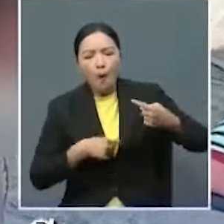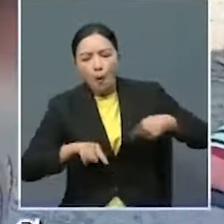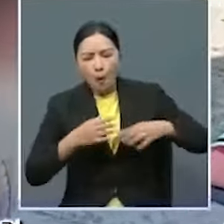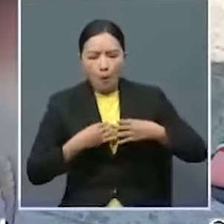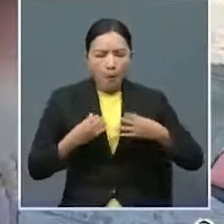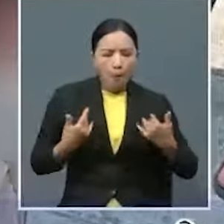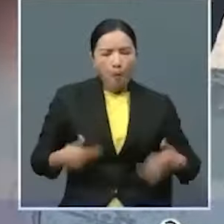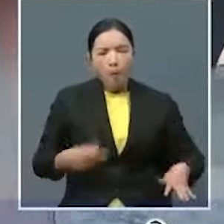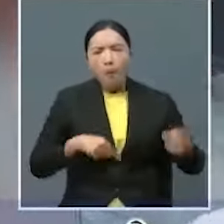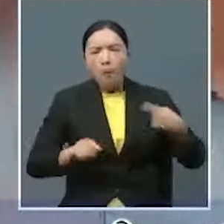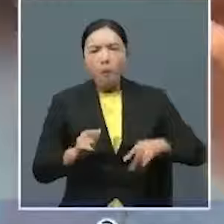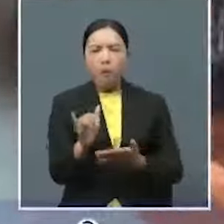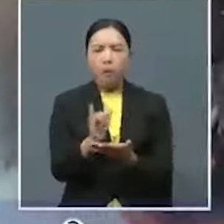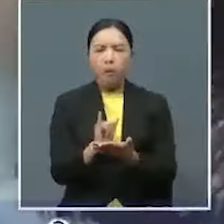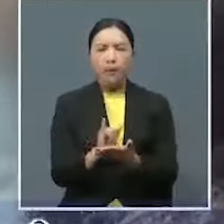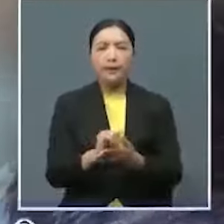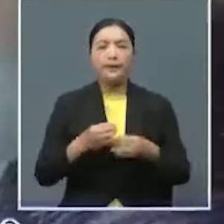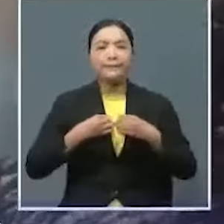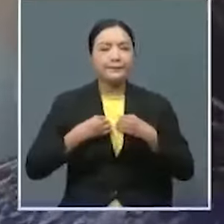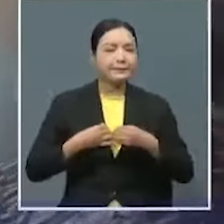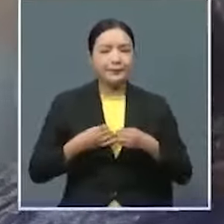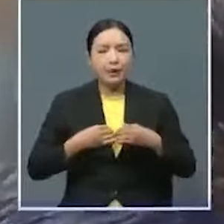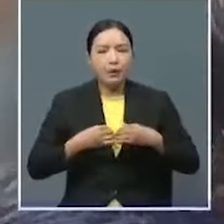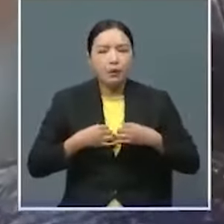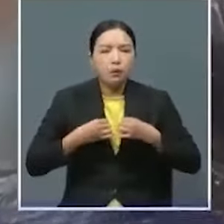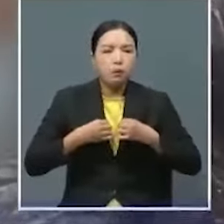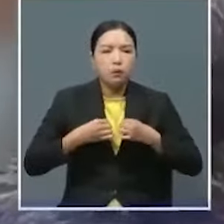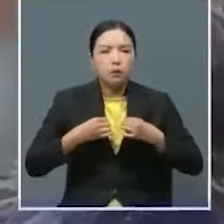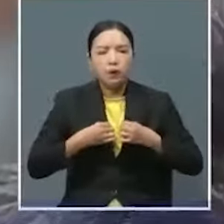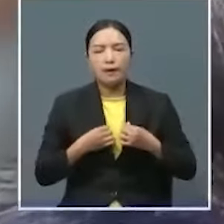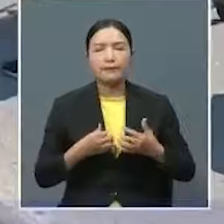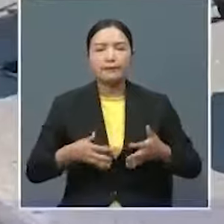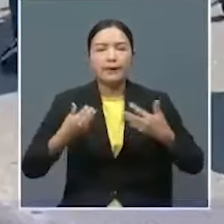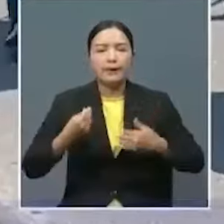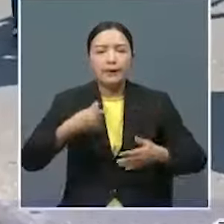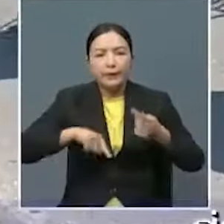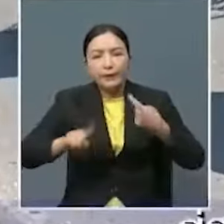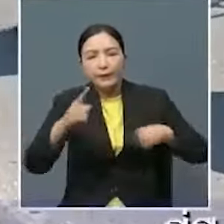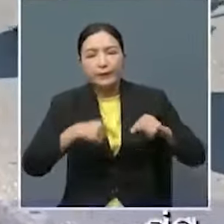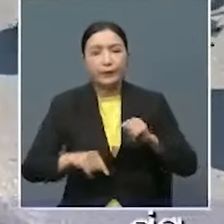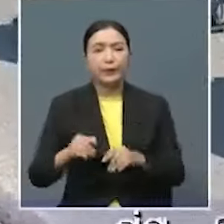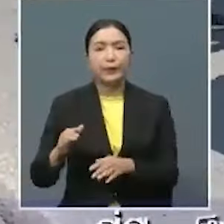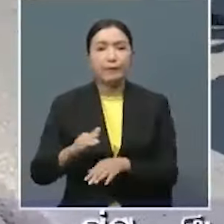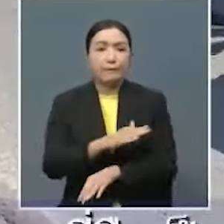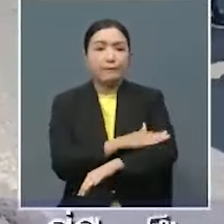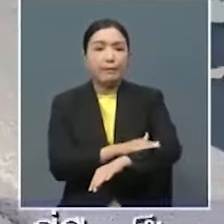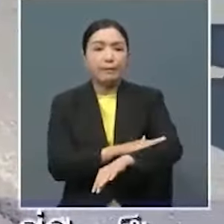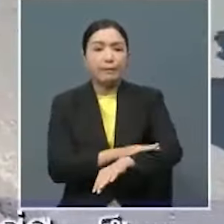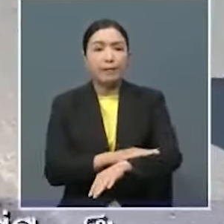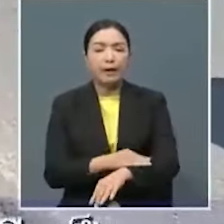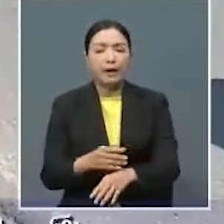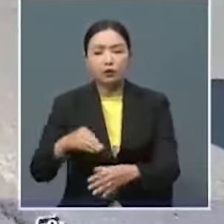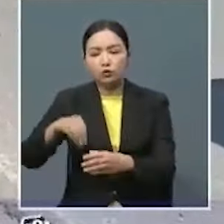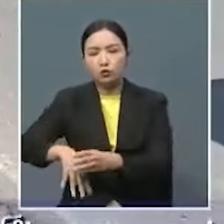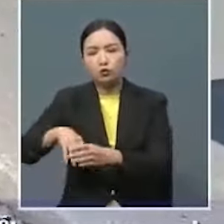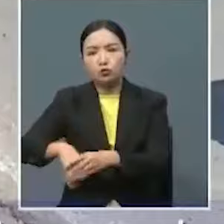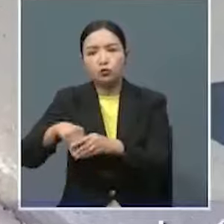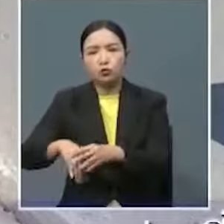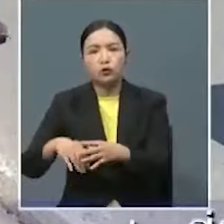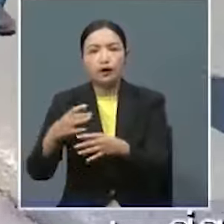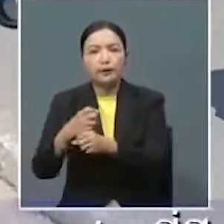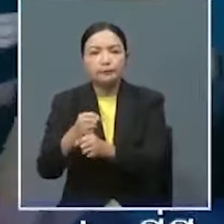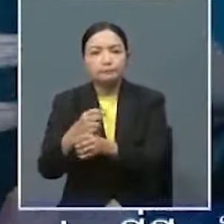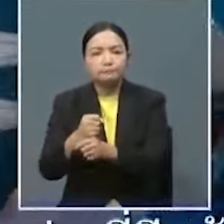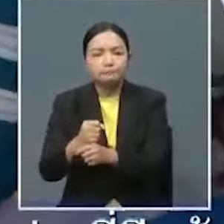กายให้ผู้ป่วยนอนราบคลายเสื้อผ้าออกให้พอหลวมและใช้ผ้าชุบน้ำเย็นเช็ดตามร่างกายนะคะที่สำคั